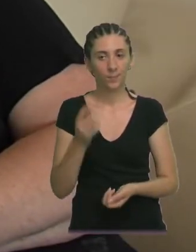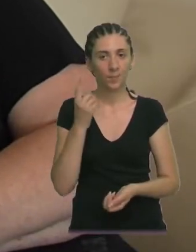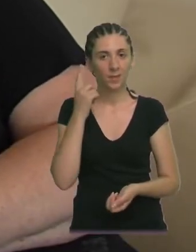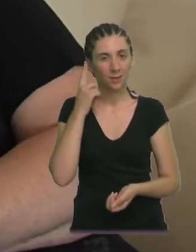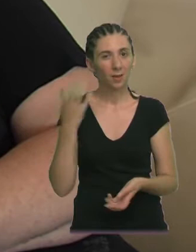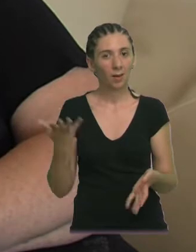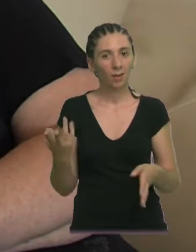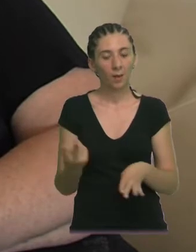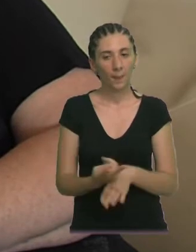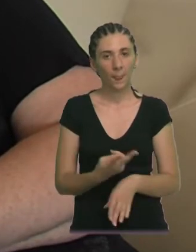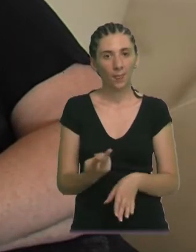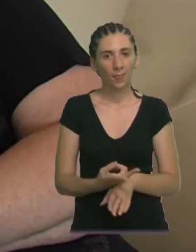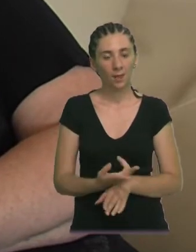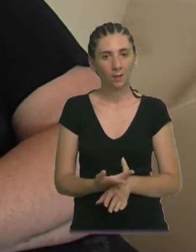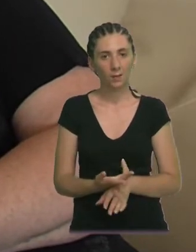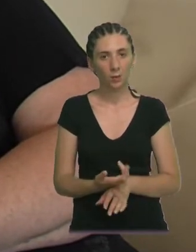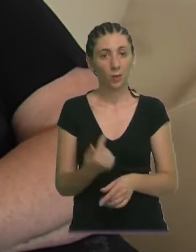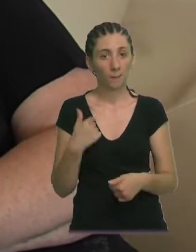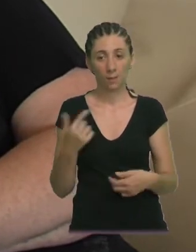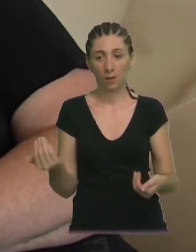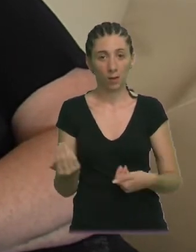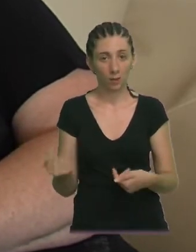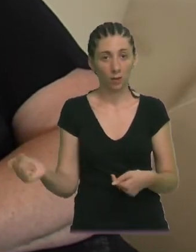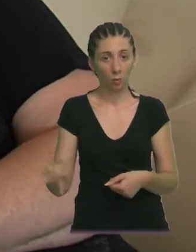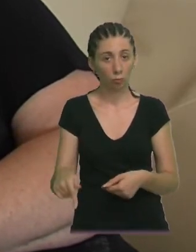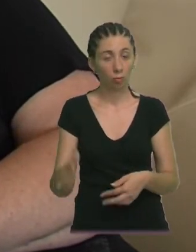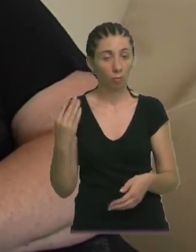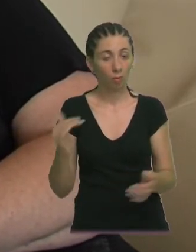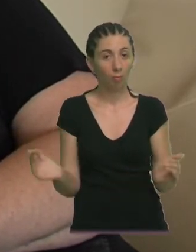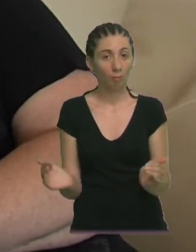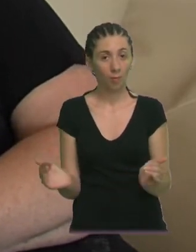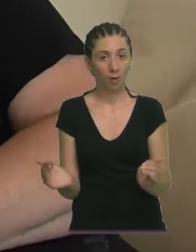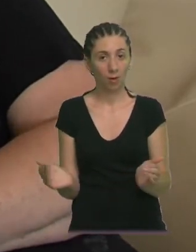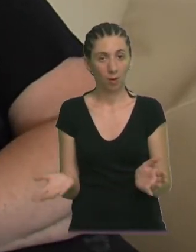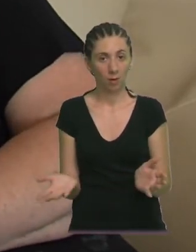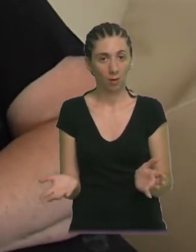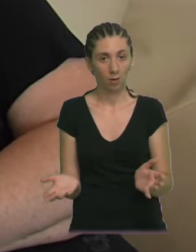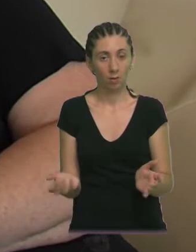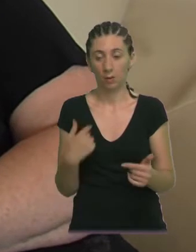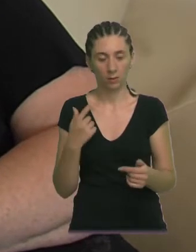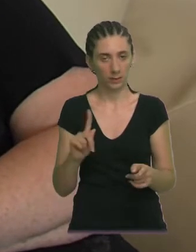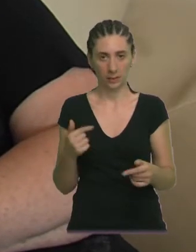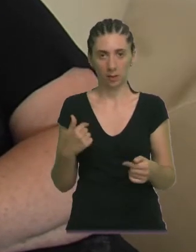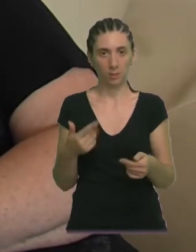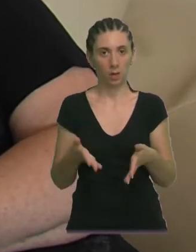Znate, kad se naviknete, meni je dijete došlo malo. Samo ga nisam